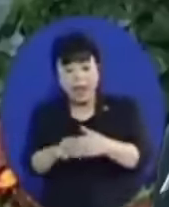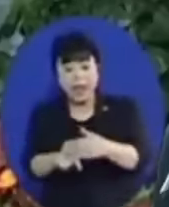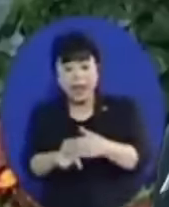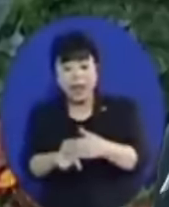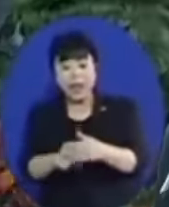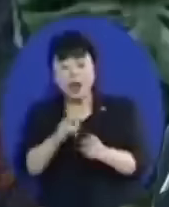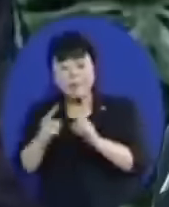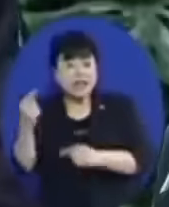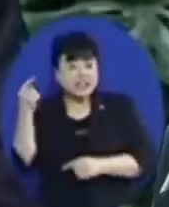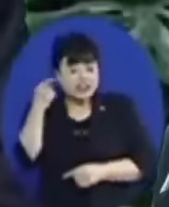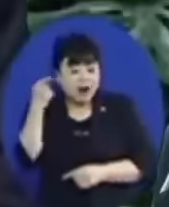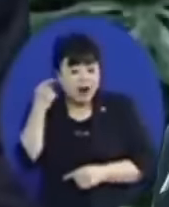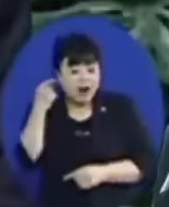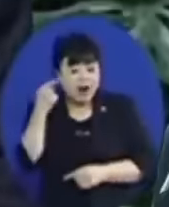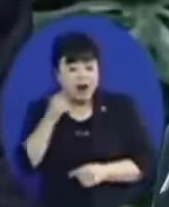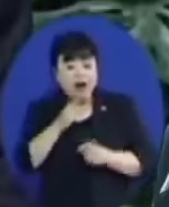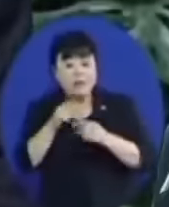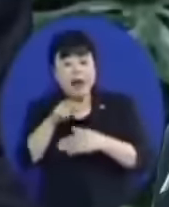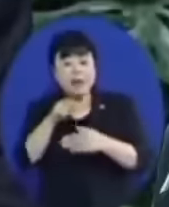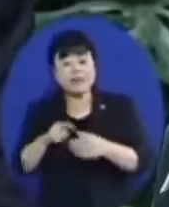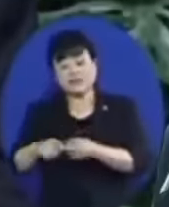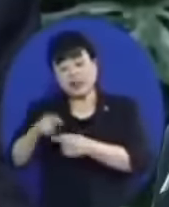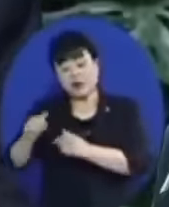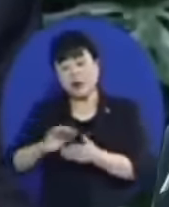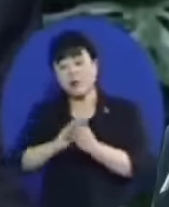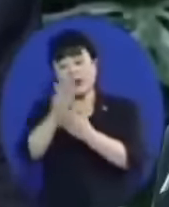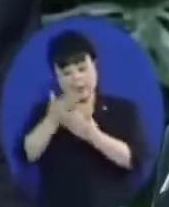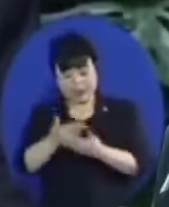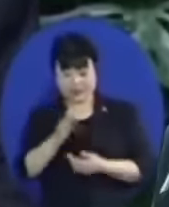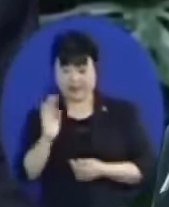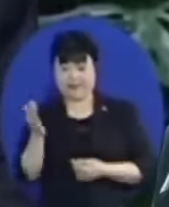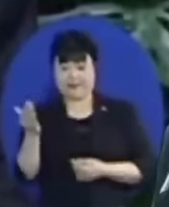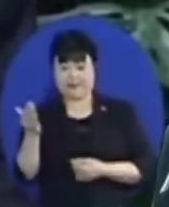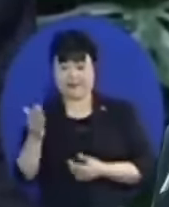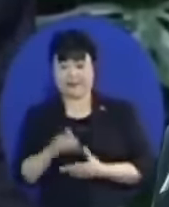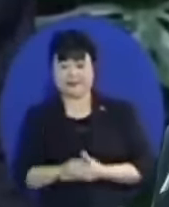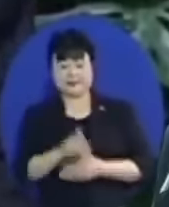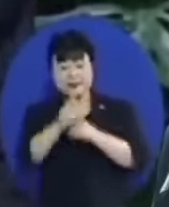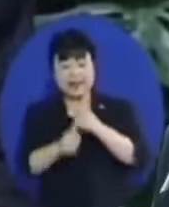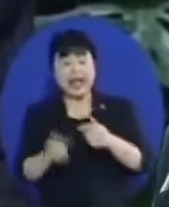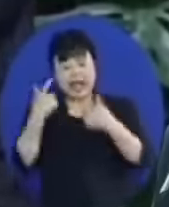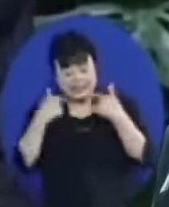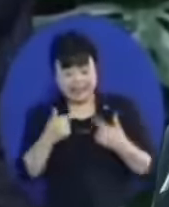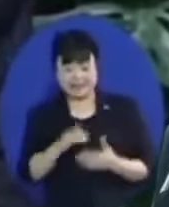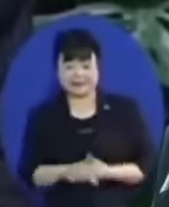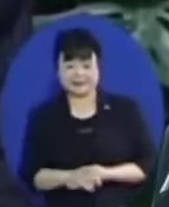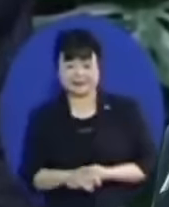우리 말을 듣고 그 마음이 그를 따라서 변화되는 것입니다. 항상